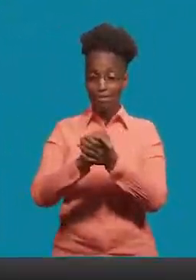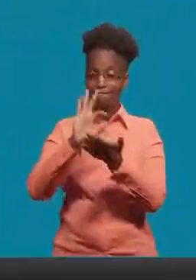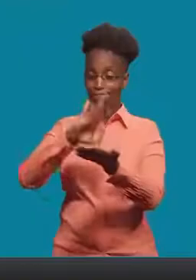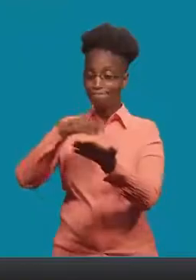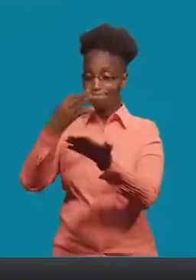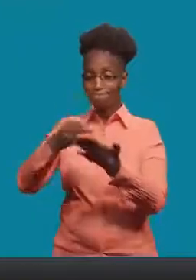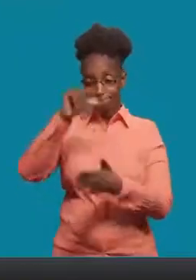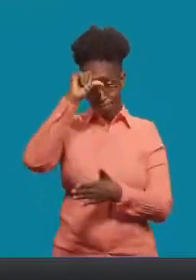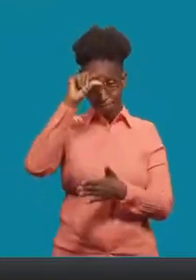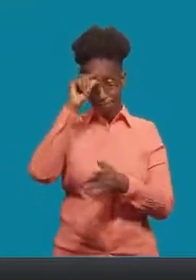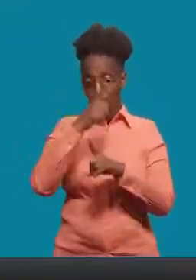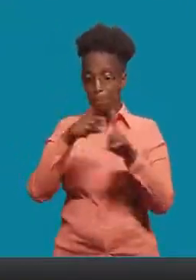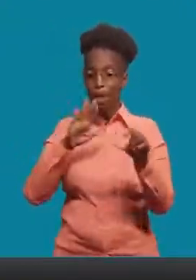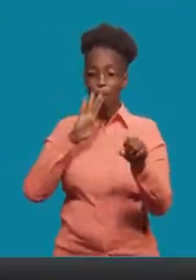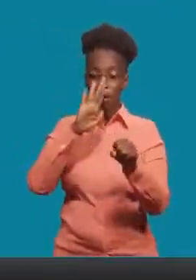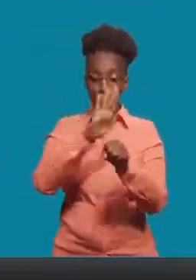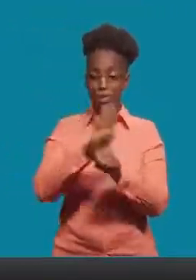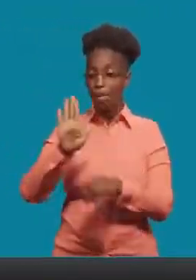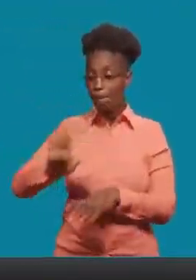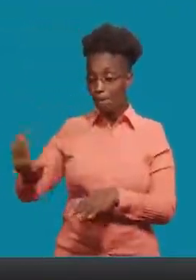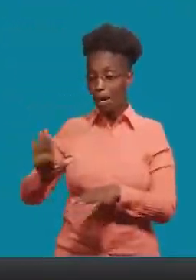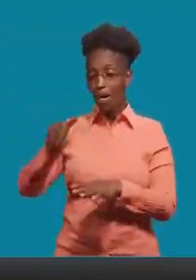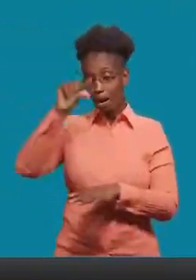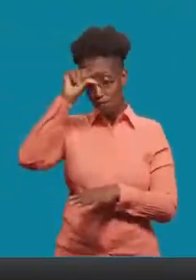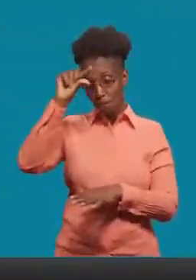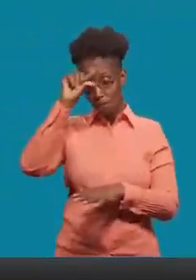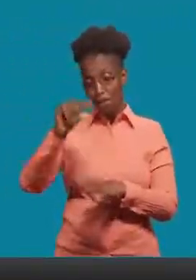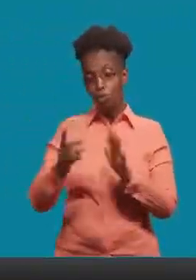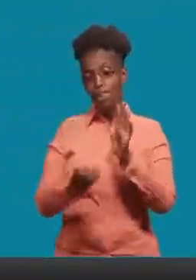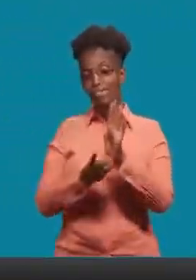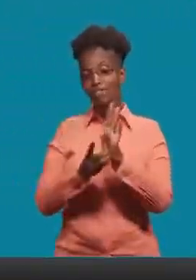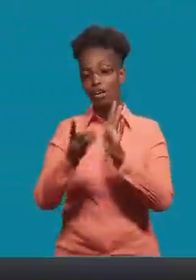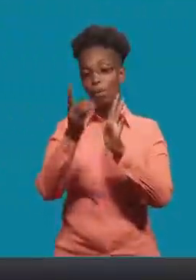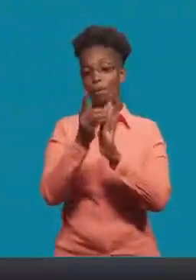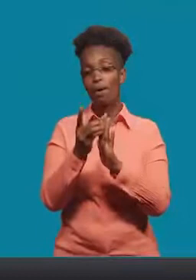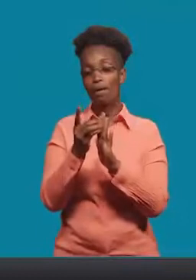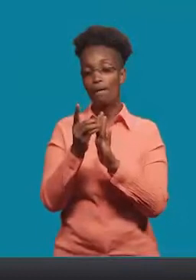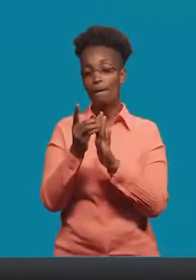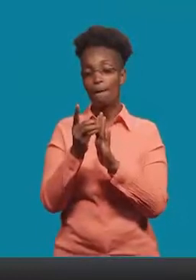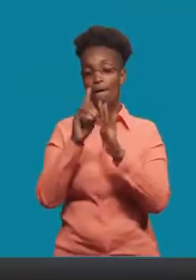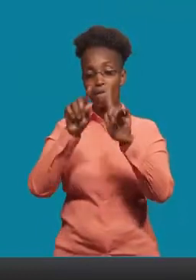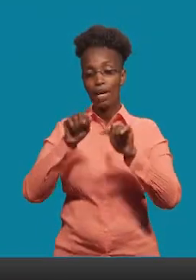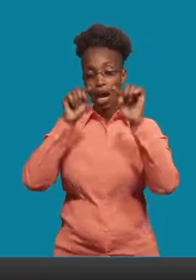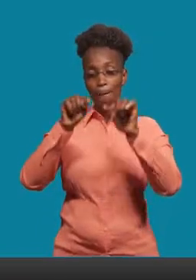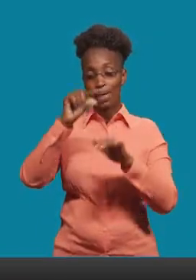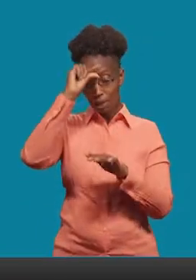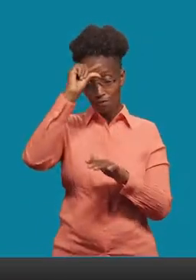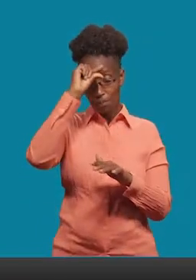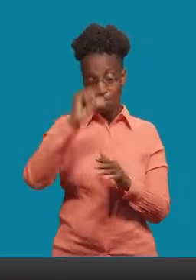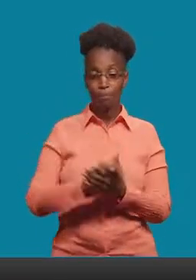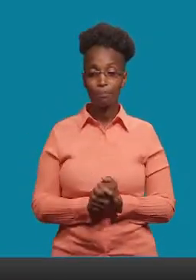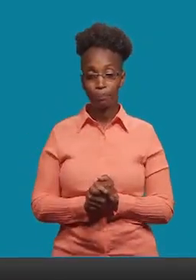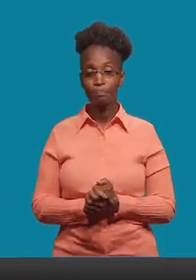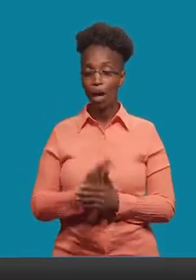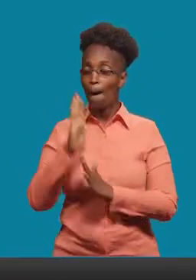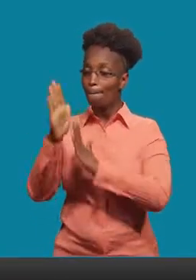ya serikali, akisema serikali yake itaendeleza maendeleo ili kuboresha maisha ya Wakenya. Uko na mpango, na